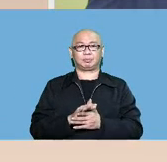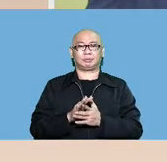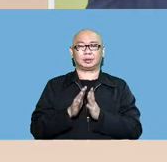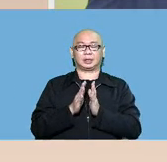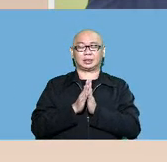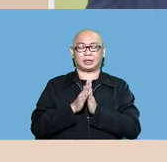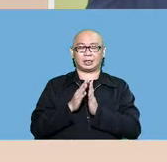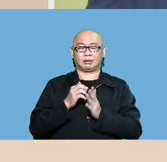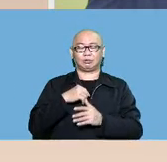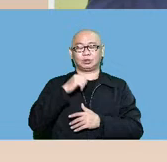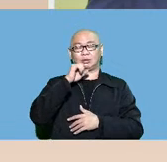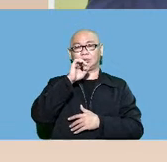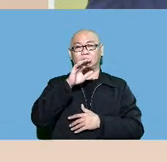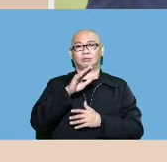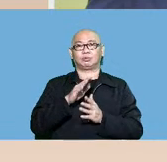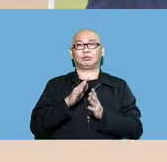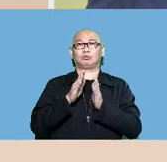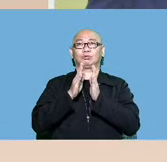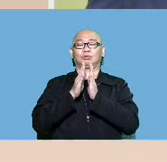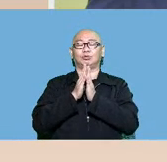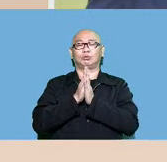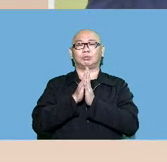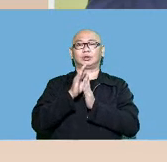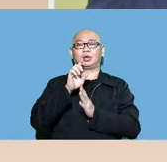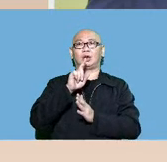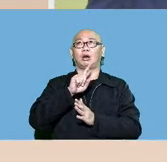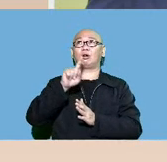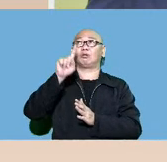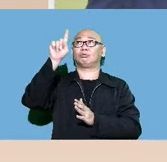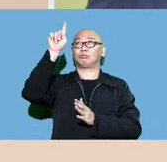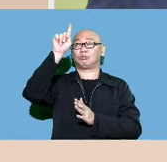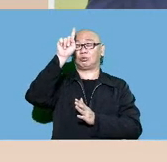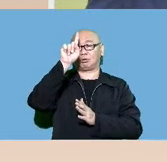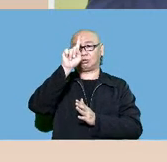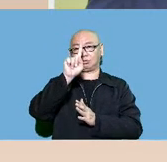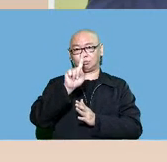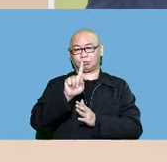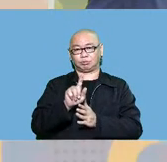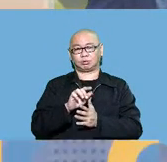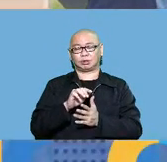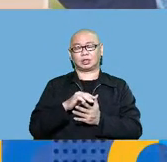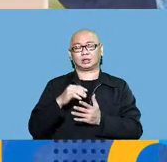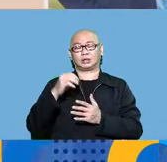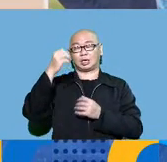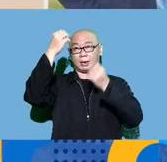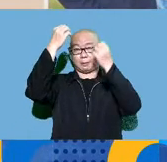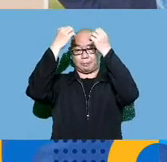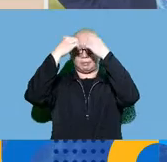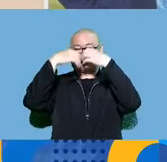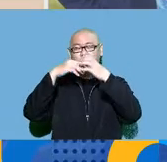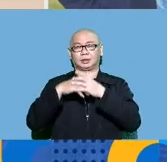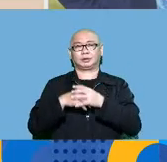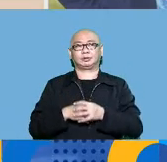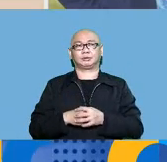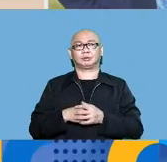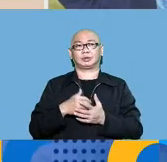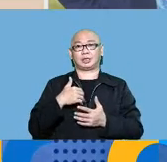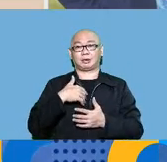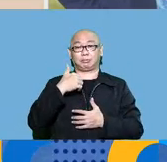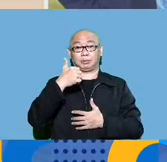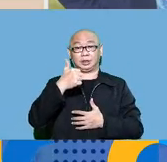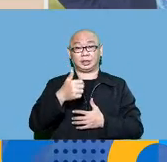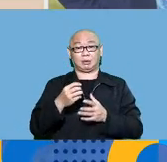perkenankan saya mengucapkan puji syukur kehadirat Allah Subhanahu wa taala atas rahmat dan karunia-Nya sehingga saya